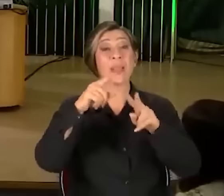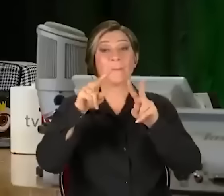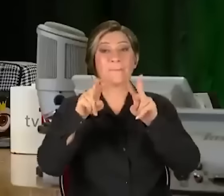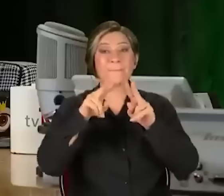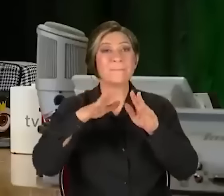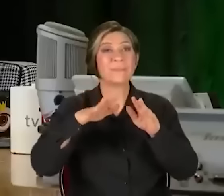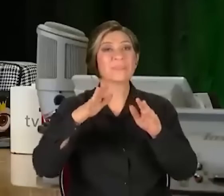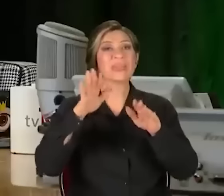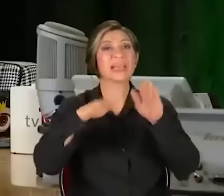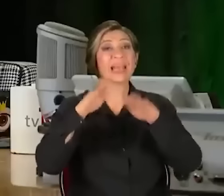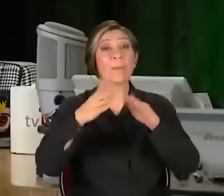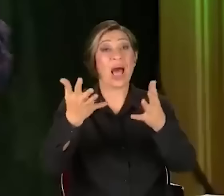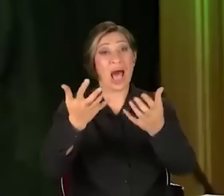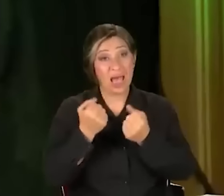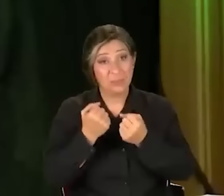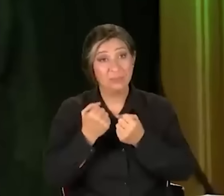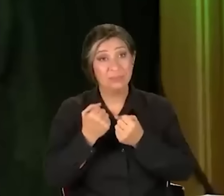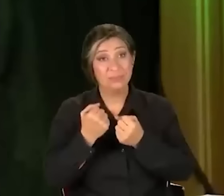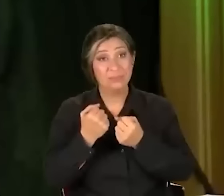doğrusu reklam verenden reklama alıp